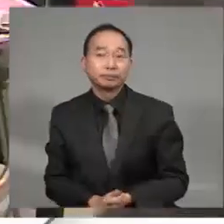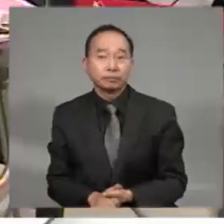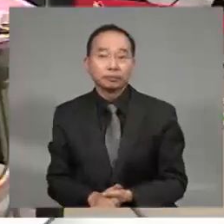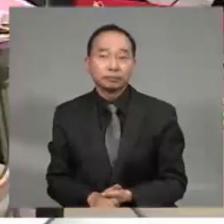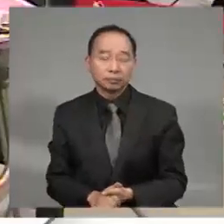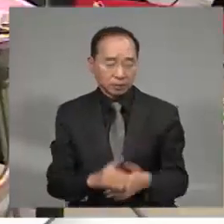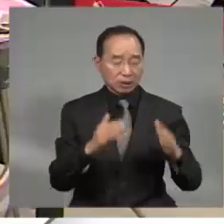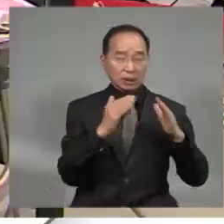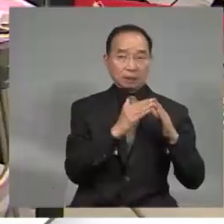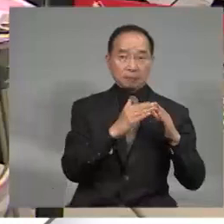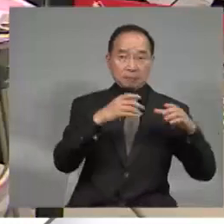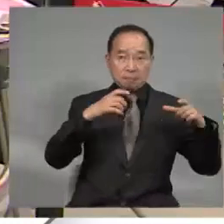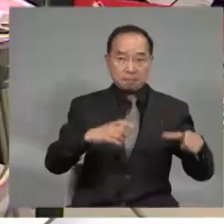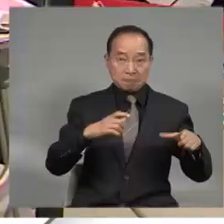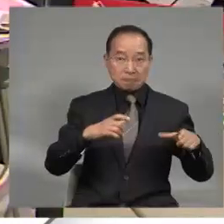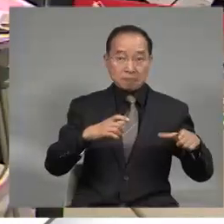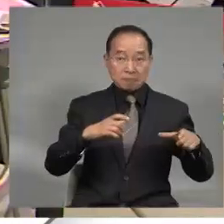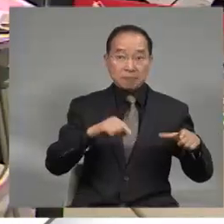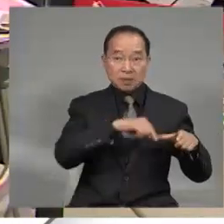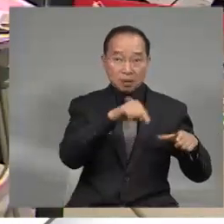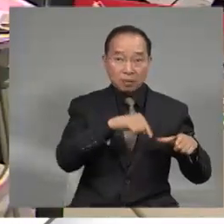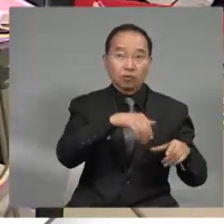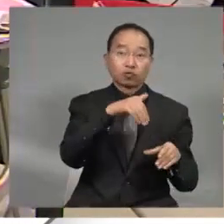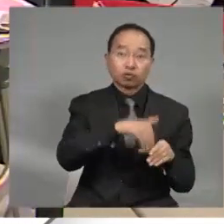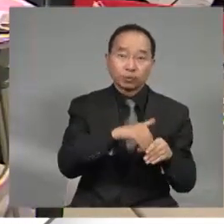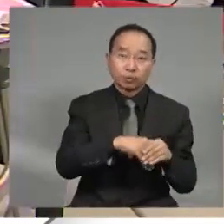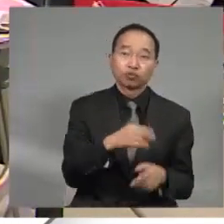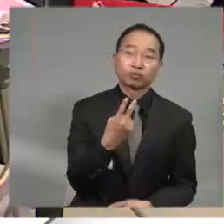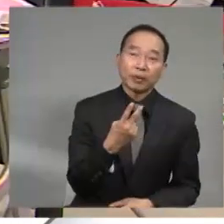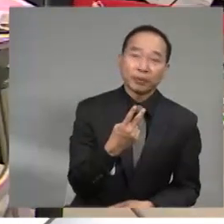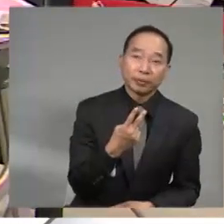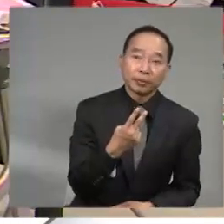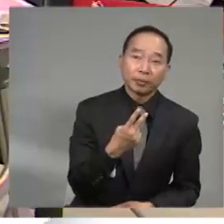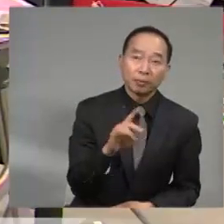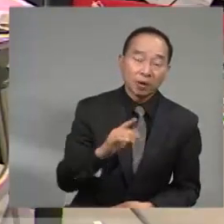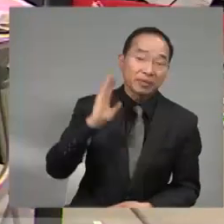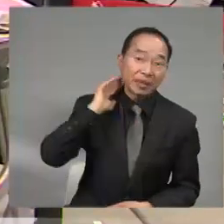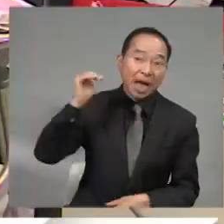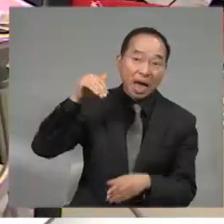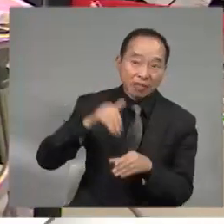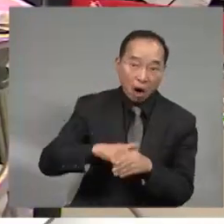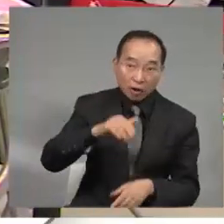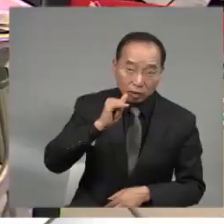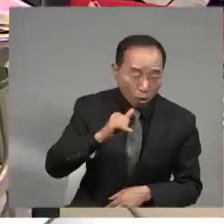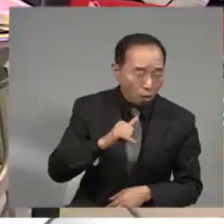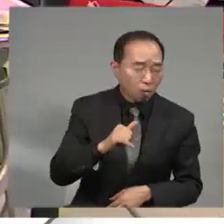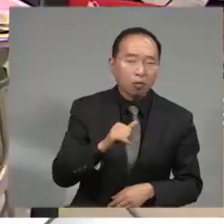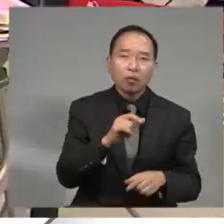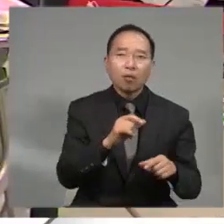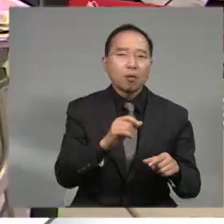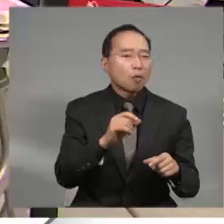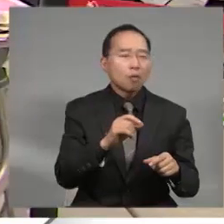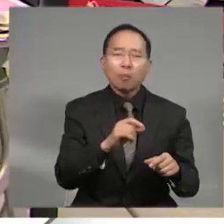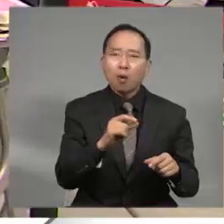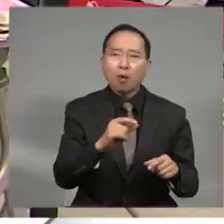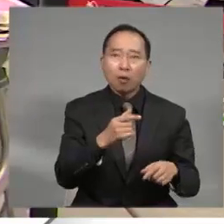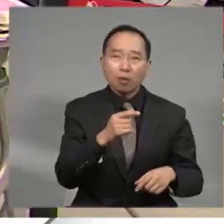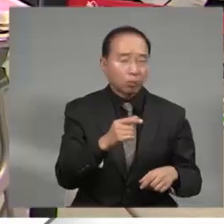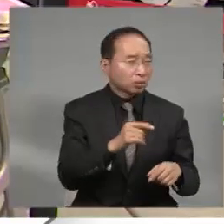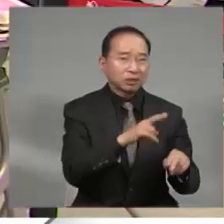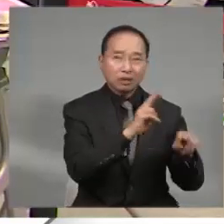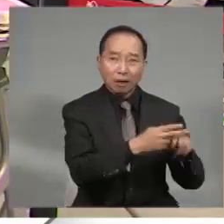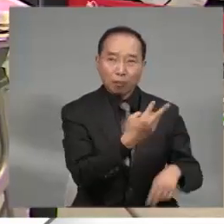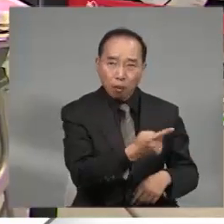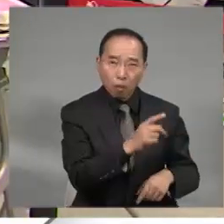선거인은 투표를 두 번 진행합니다. 대선 투표와 그리고 국회의원 재보궐선거가 함께 동시에 진행이 되고 있는데요.